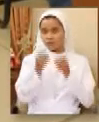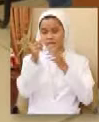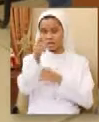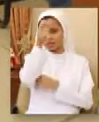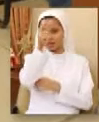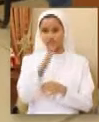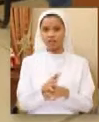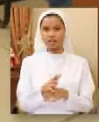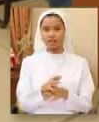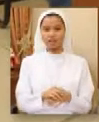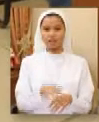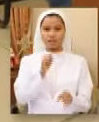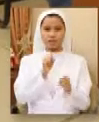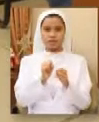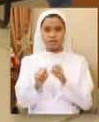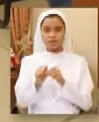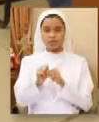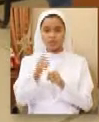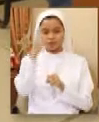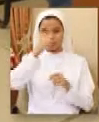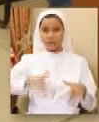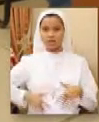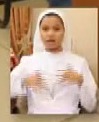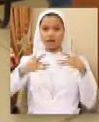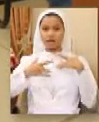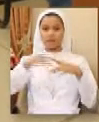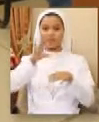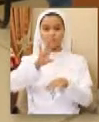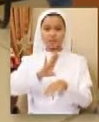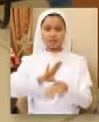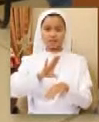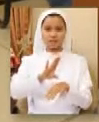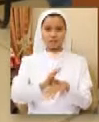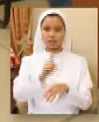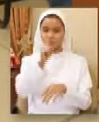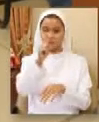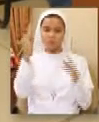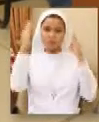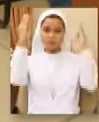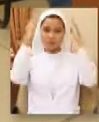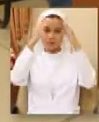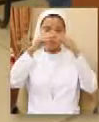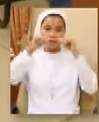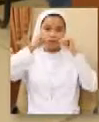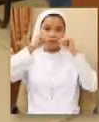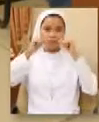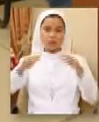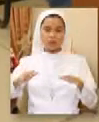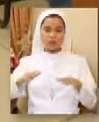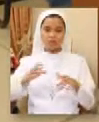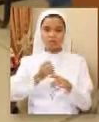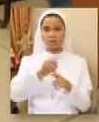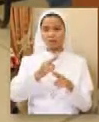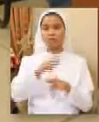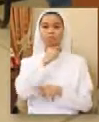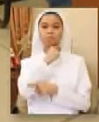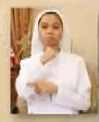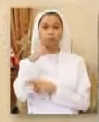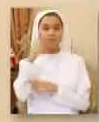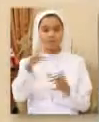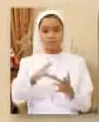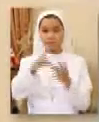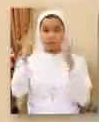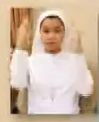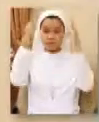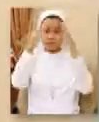Kaya sa buhay ng simbahan, isa sa mga binibless ng obispo, ng mga padi, no? Lalo ng